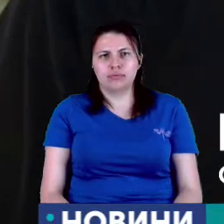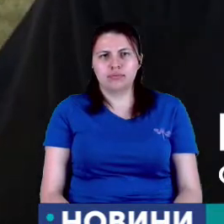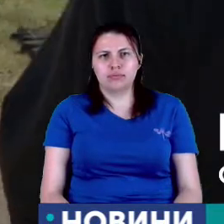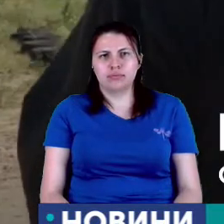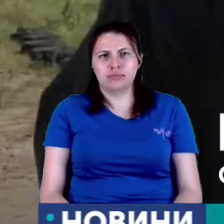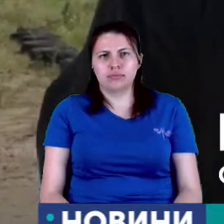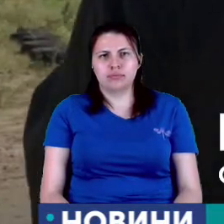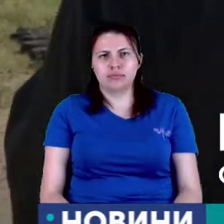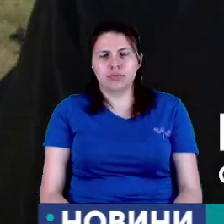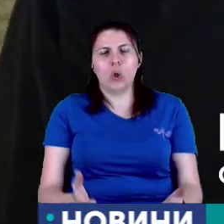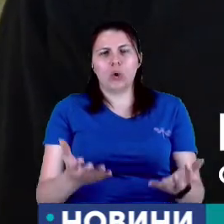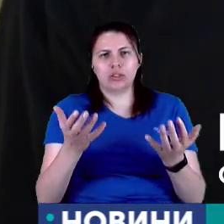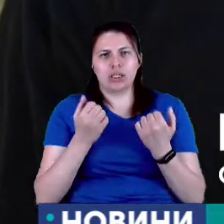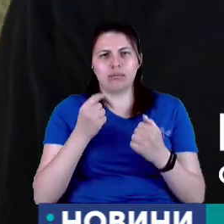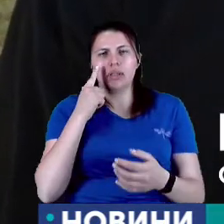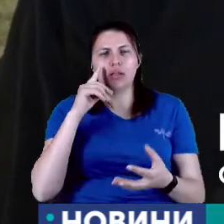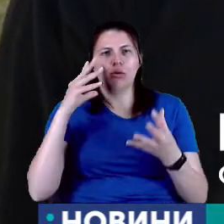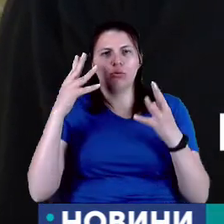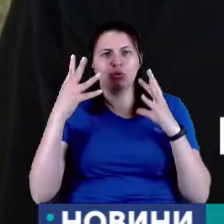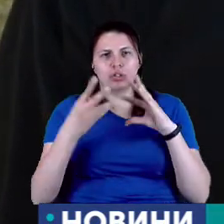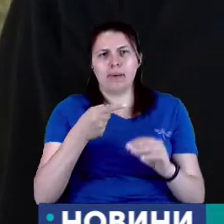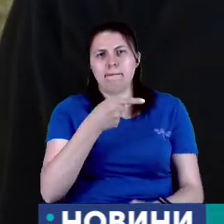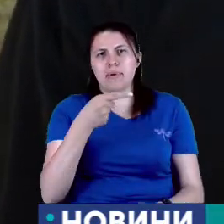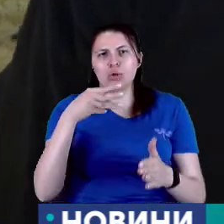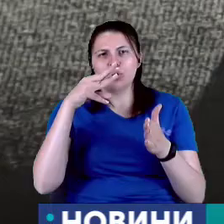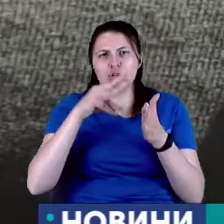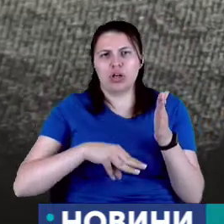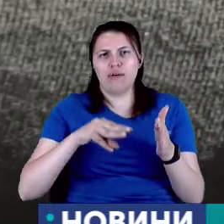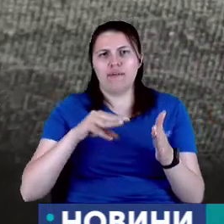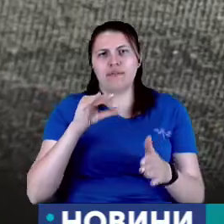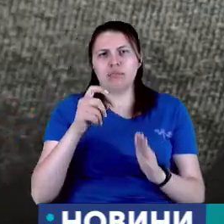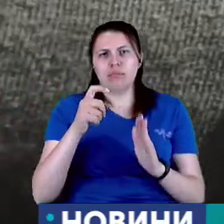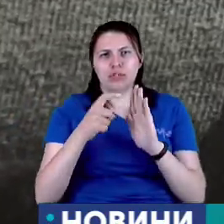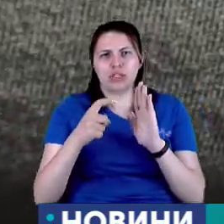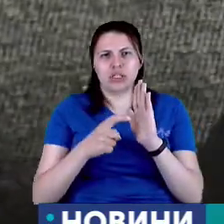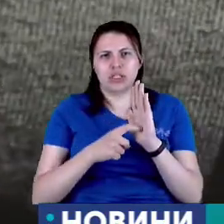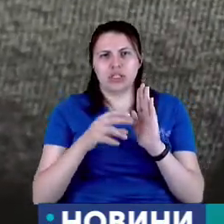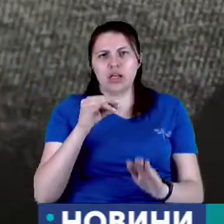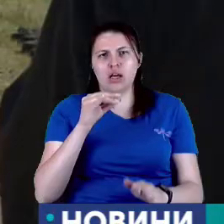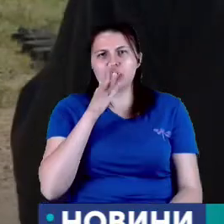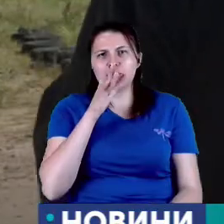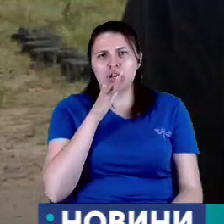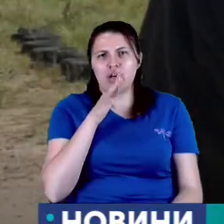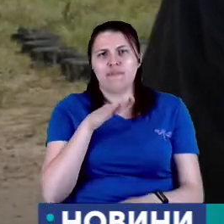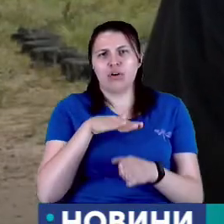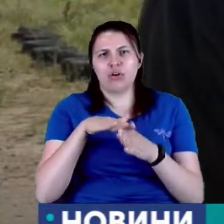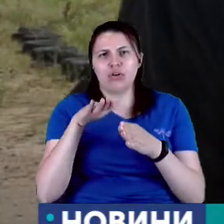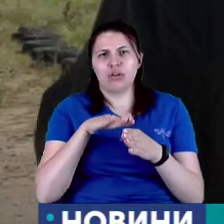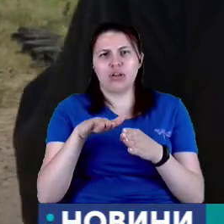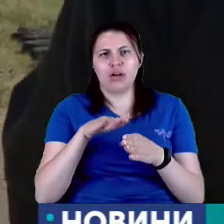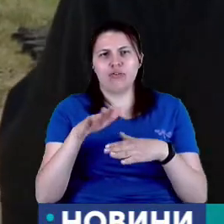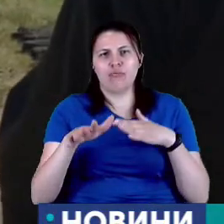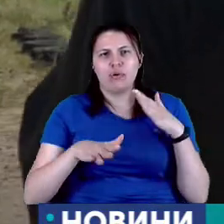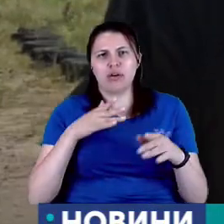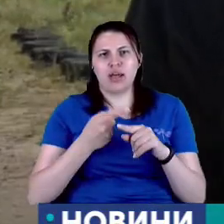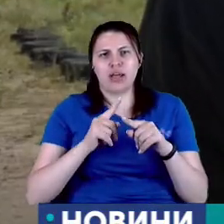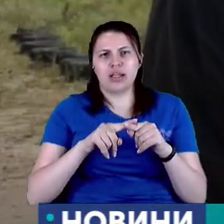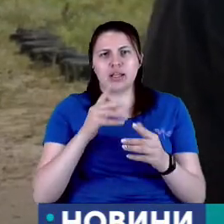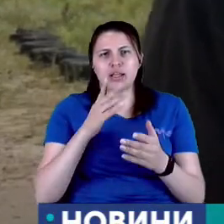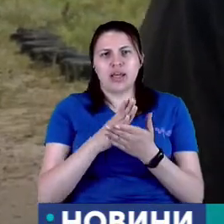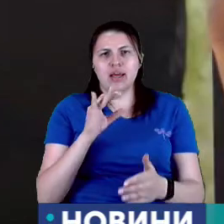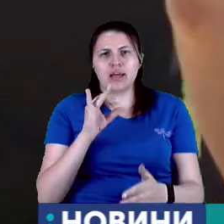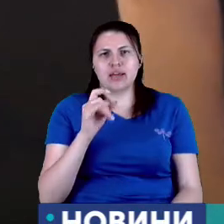Отримані очки, мінус штрафи і поділені на час виконання вправи. Оце є хіт-фактор, відповідний